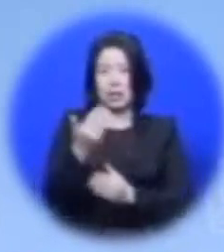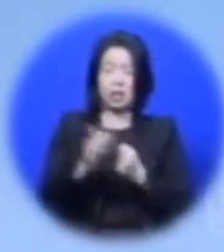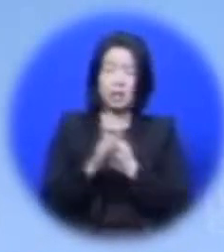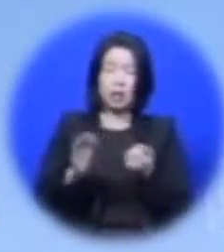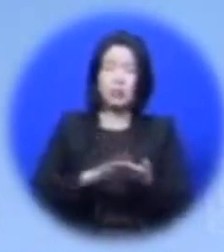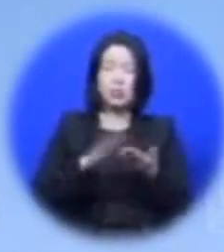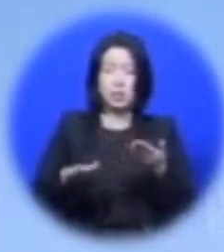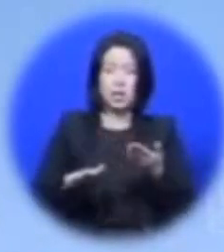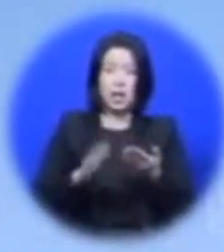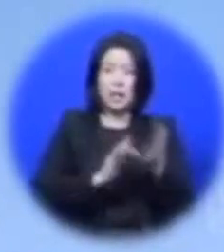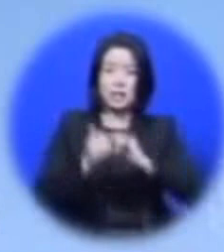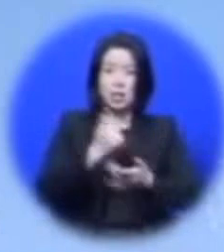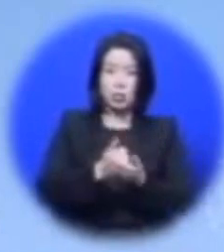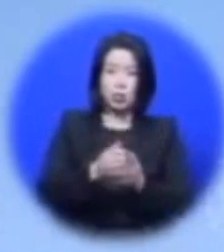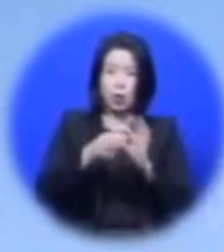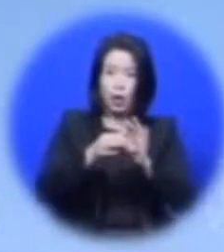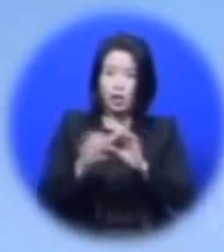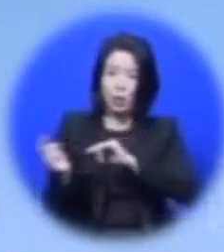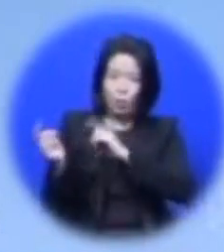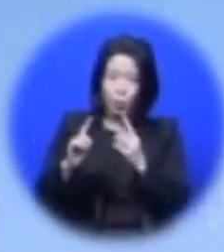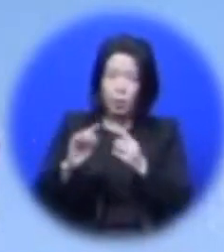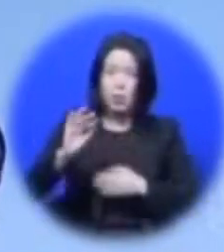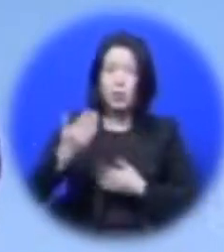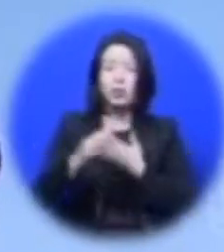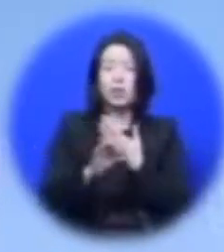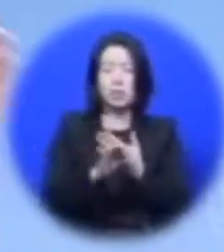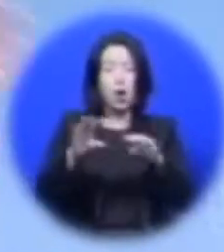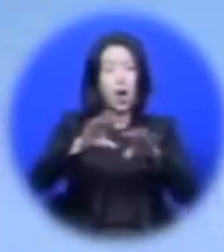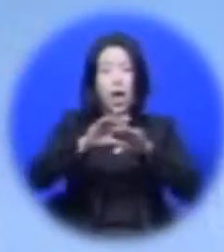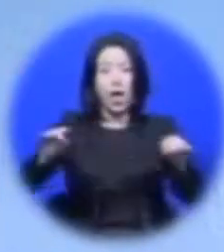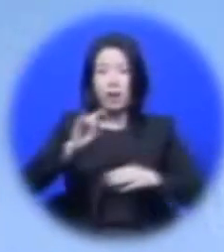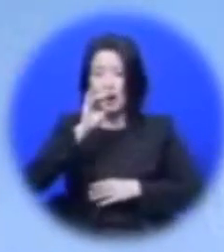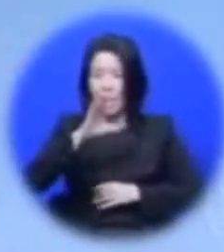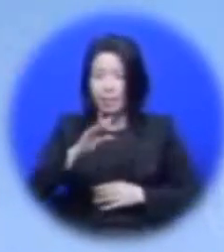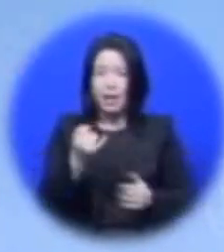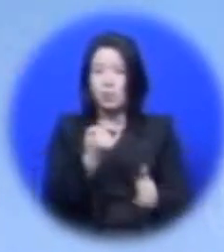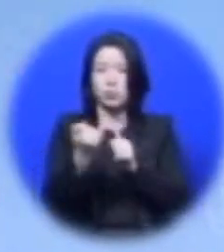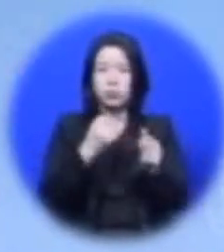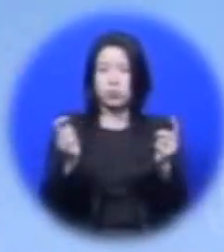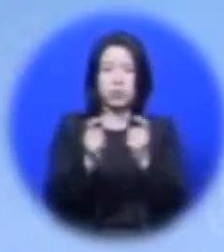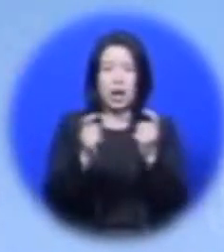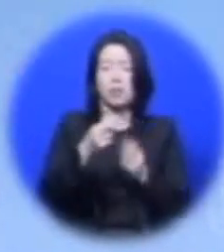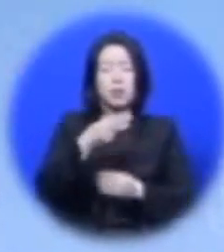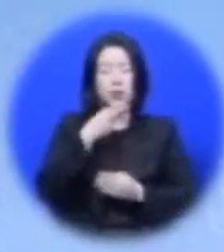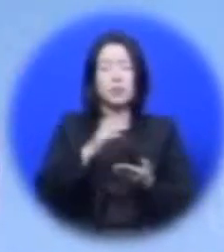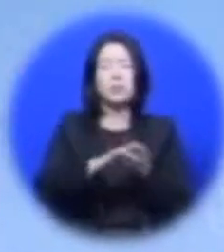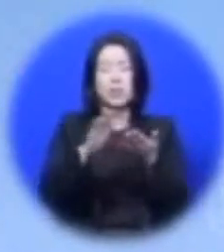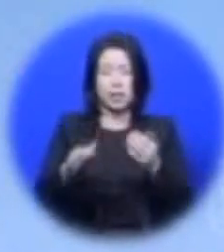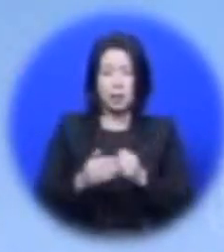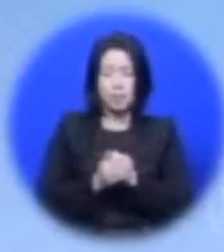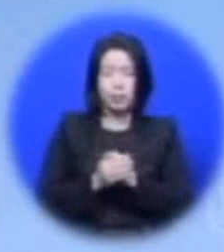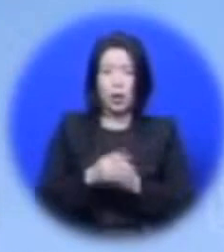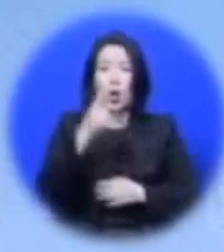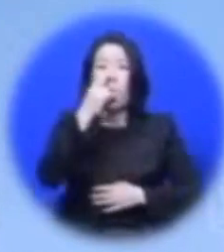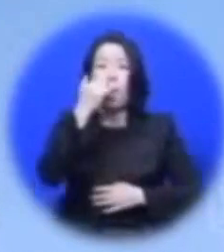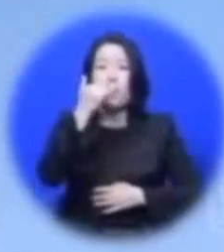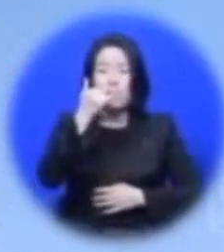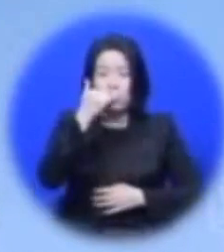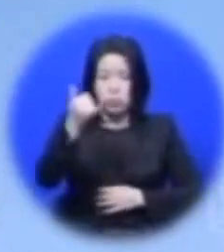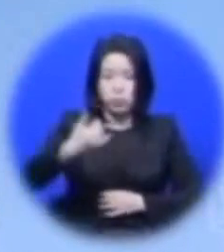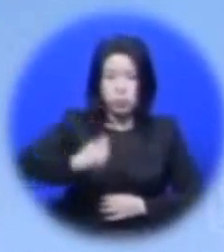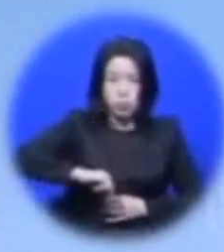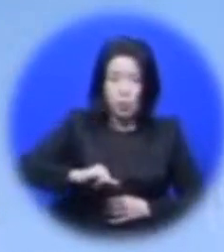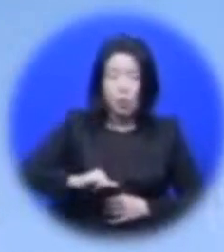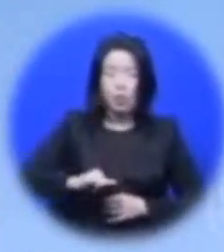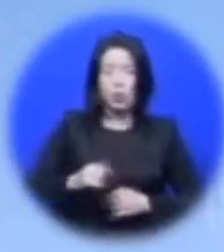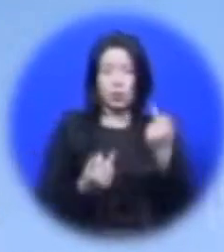예수님과 관계가 회복이 되고 나면 해결 안 될 부부 싸움이 없습니다. 부모 관계, 형제들과의